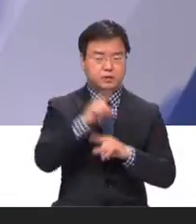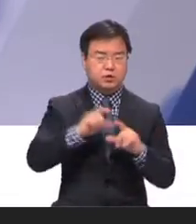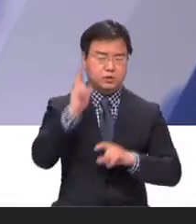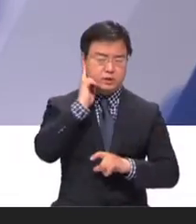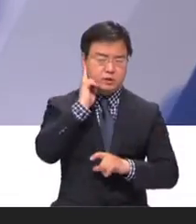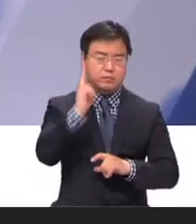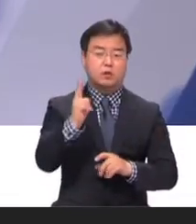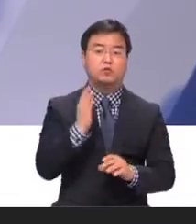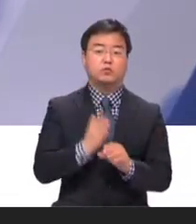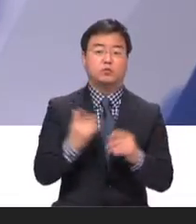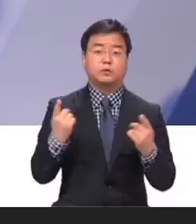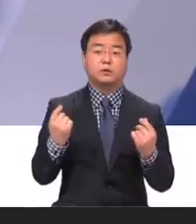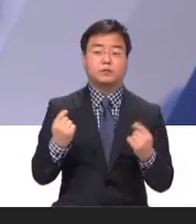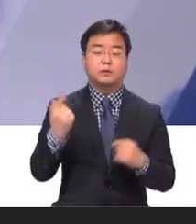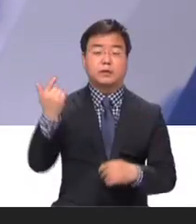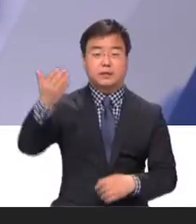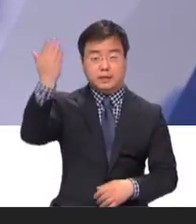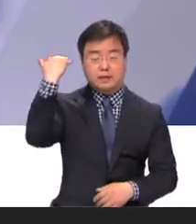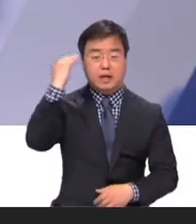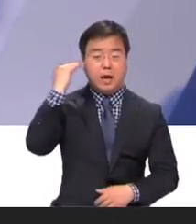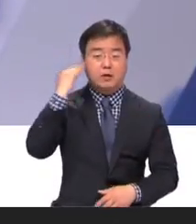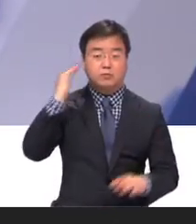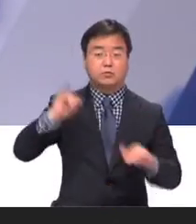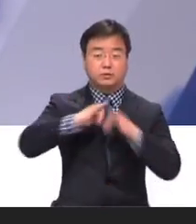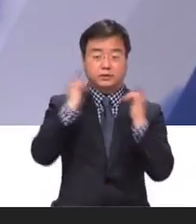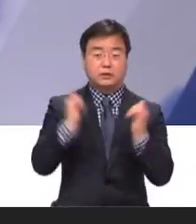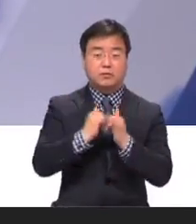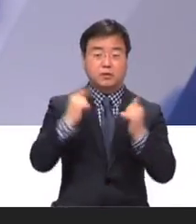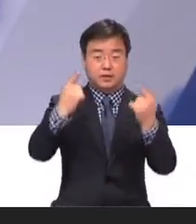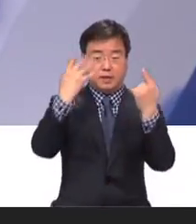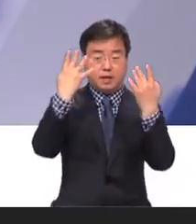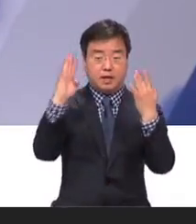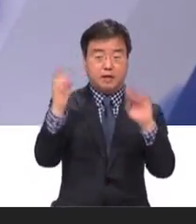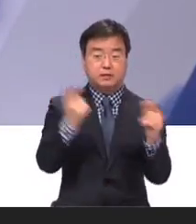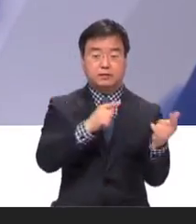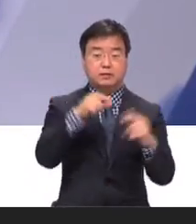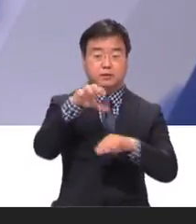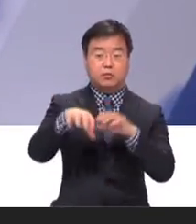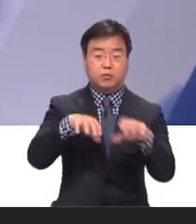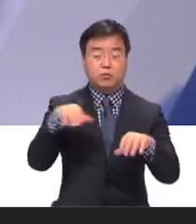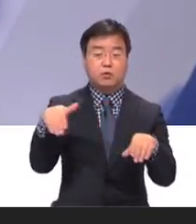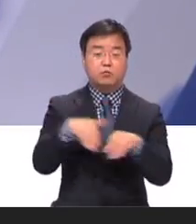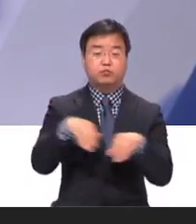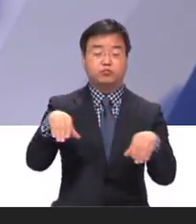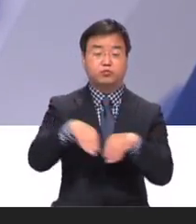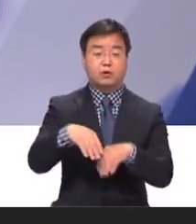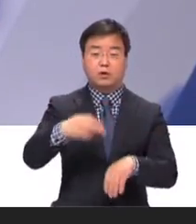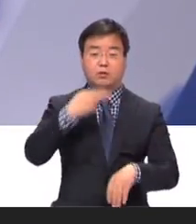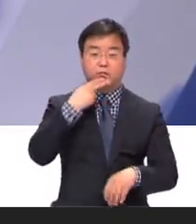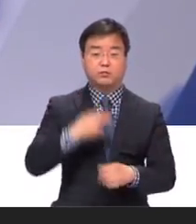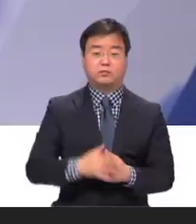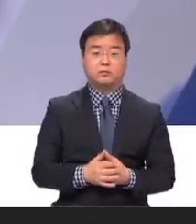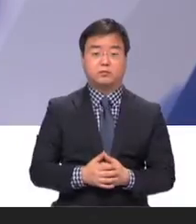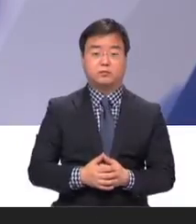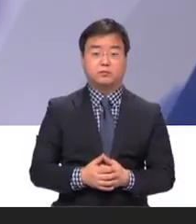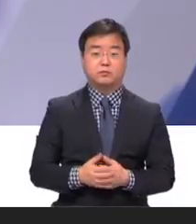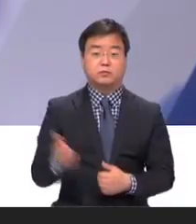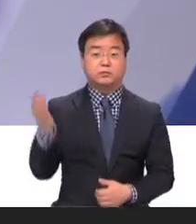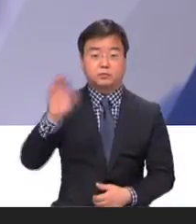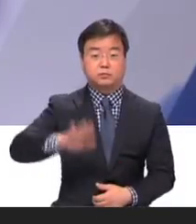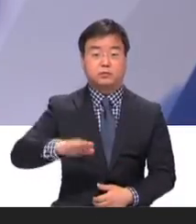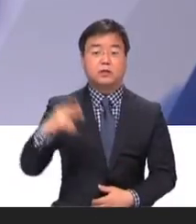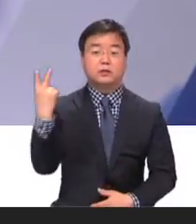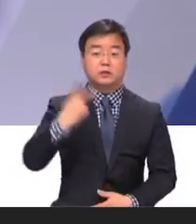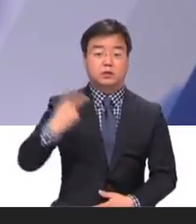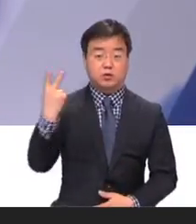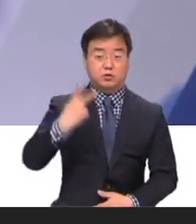심해지고 있는 것 같습니다. 옛날에 한국 사회 대학에서는 이런 식의 문화가 없었습니다. 90년대까지만 하더라도 네. 그런데